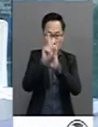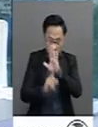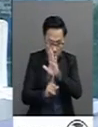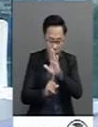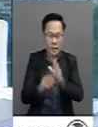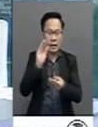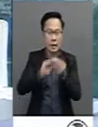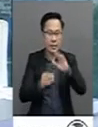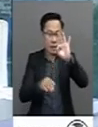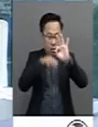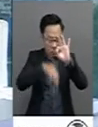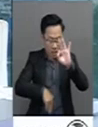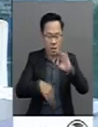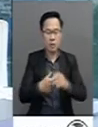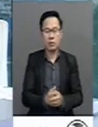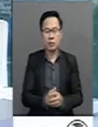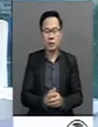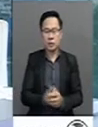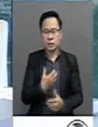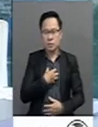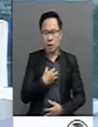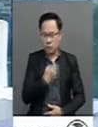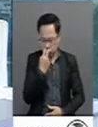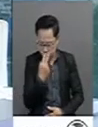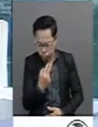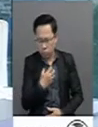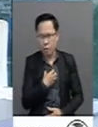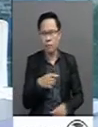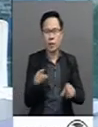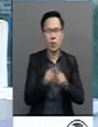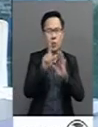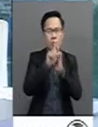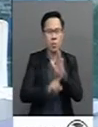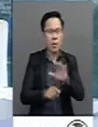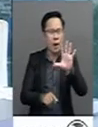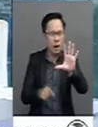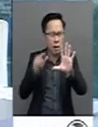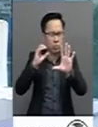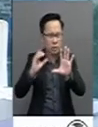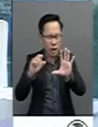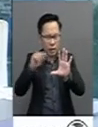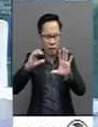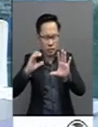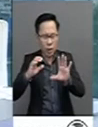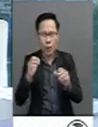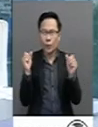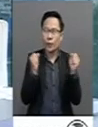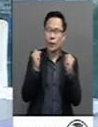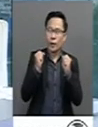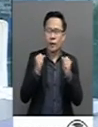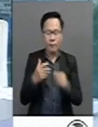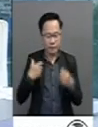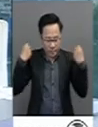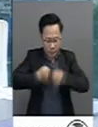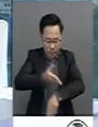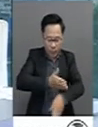ว่าเหลือเลขตัวเดียวแล้ว ฉันอยากจะไปสัมผัสนะยอดภูตรงนั้นบ้างจริงๆเพราะว่าอุณหภูมิ5องศาเซลเซียสนะคะโอ้โหเรียกว่า เย็นมาก ใส่เสื้อหนาว